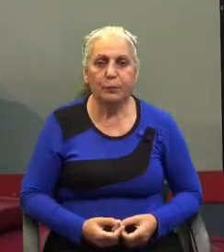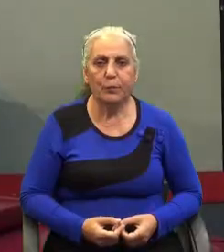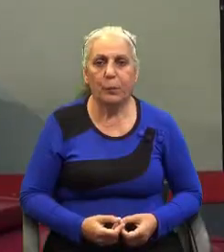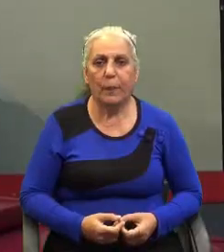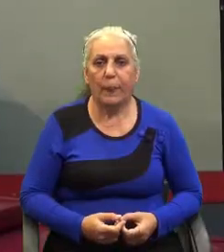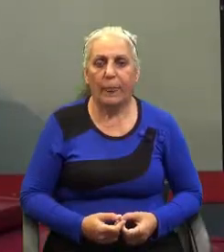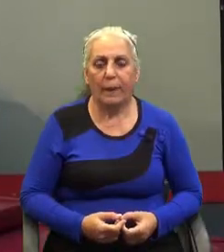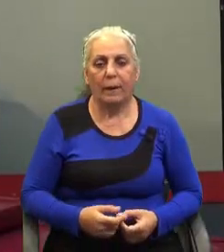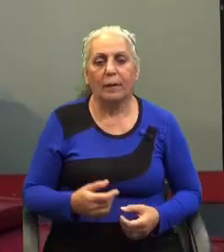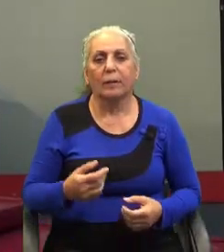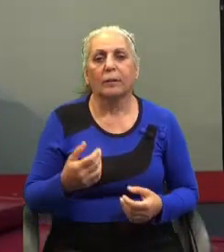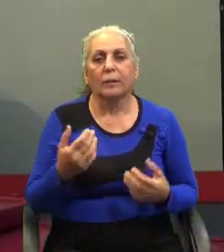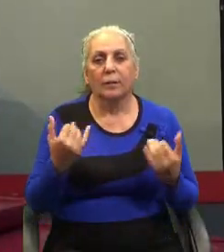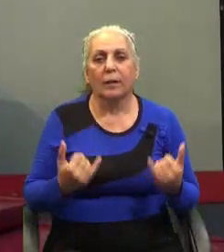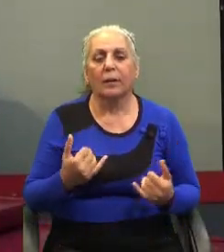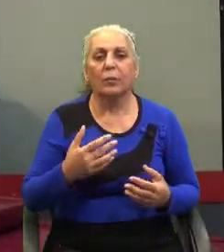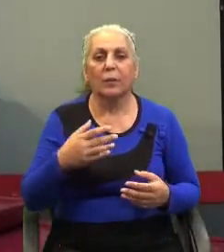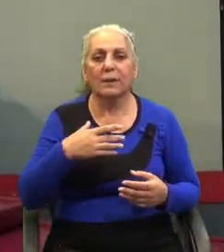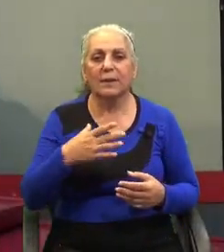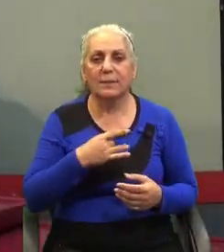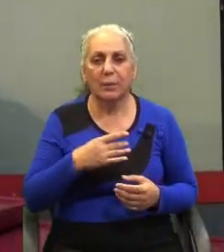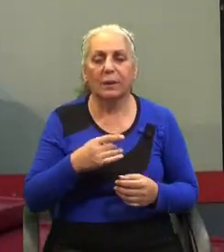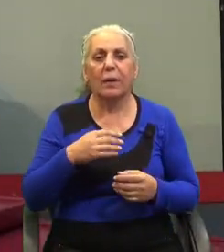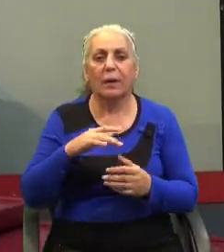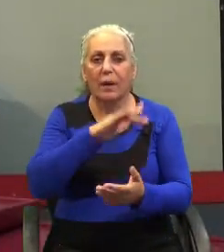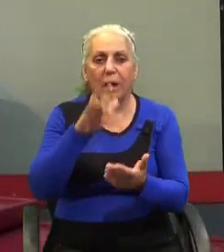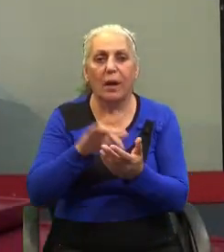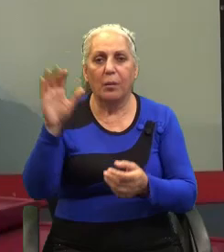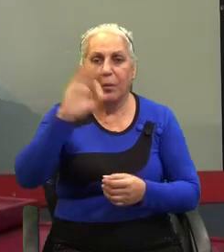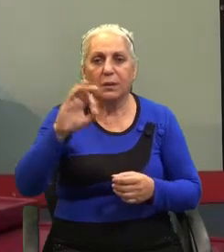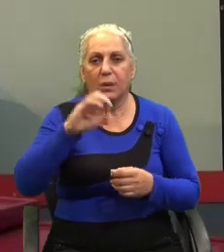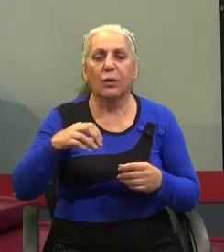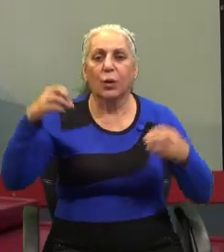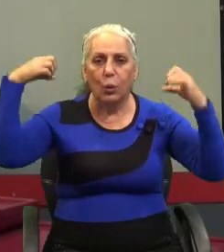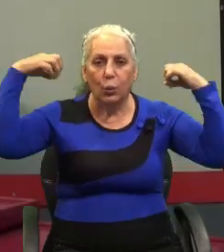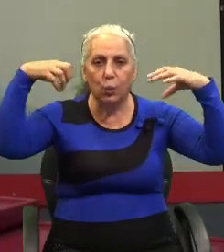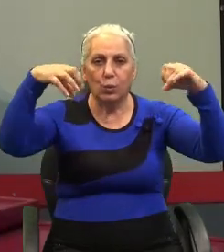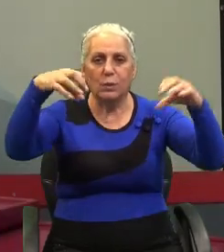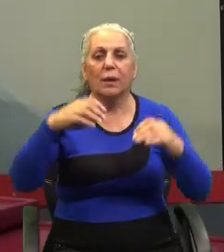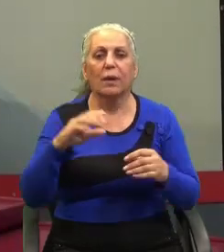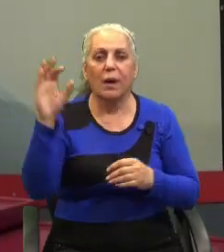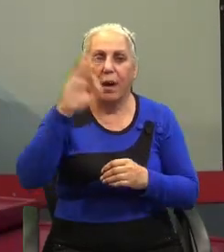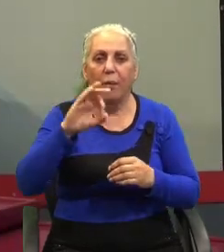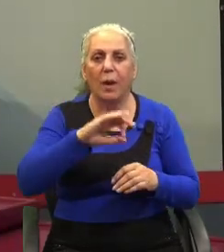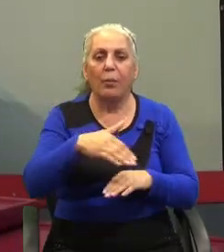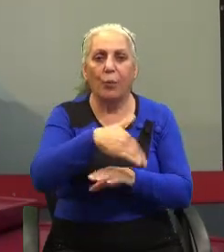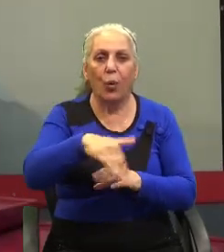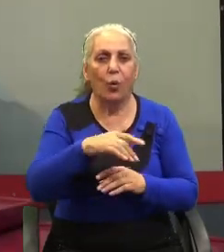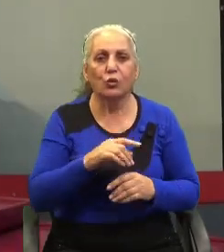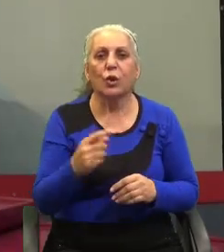Մեր հաջորդ ուղությունը Սպիտակ քաղաք, որը գիշերային լուսավորության խնդիր այլևս չի ունենա, սա պետություն